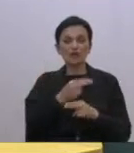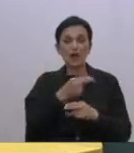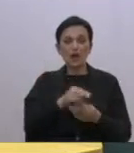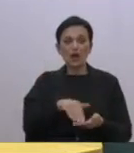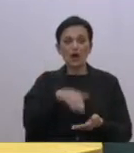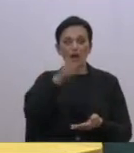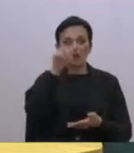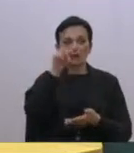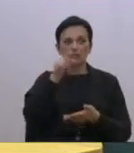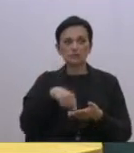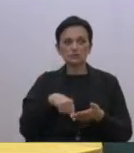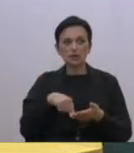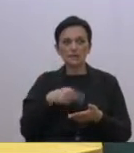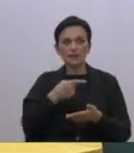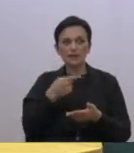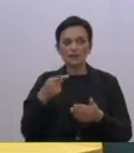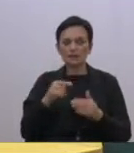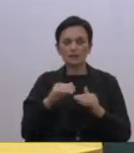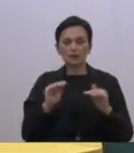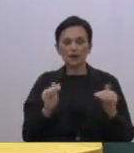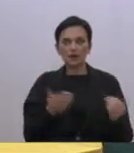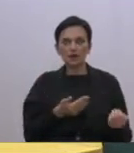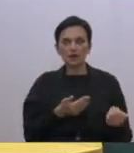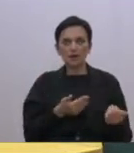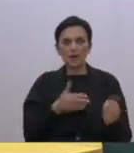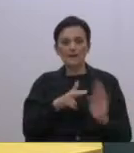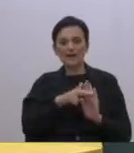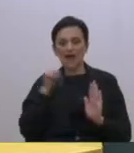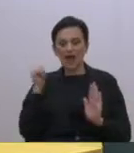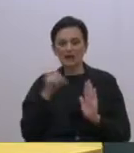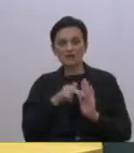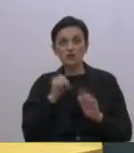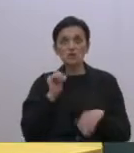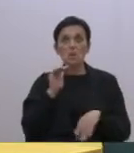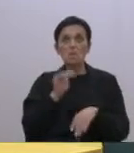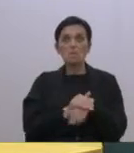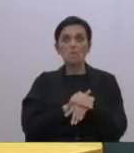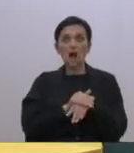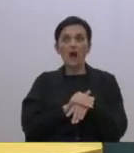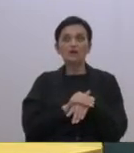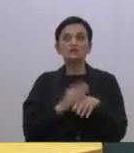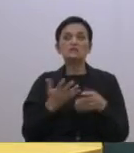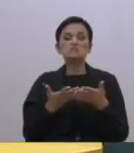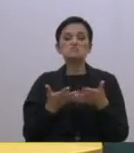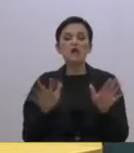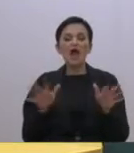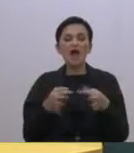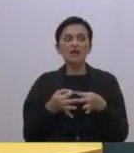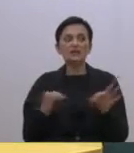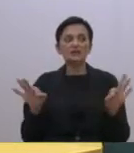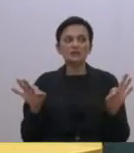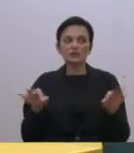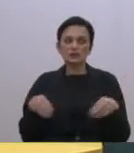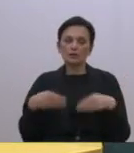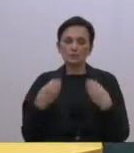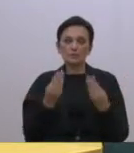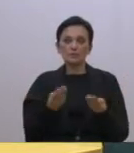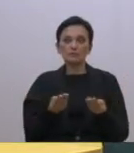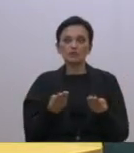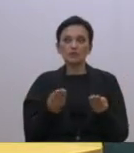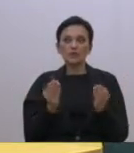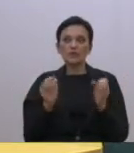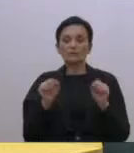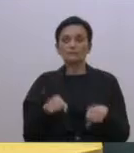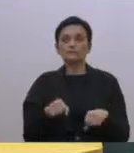ნდობის, ნაკლებად გაძარცვის, ფაქტობრივად მეტი თავისუფლების მიცემის საშუალება. და მე